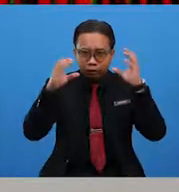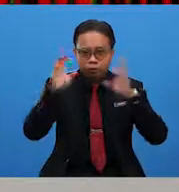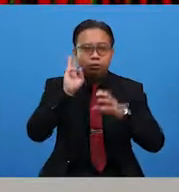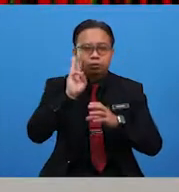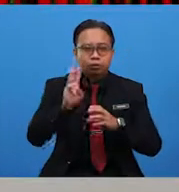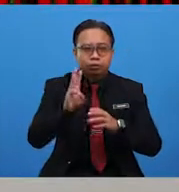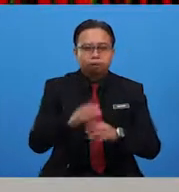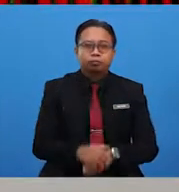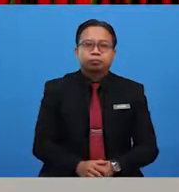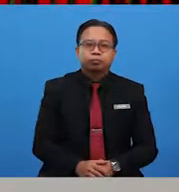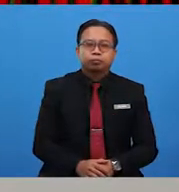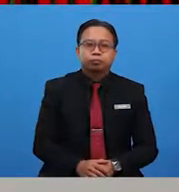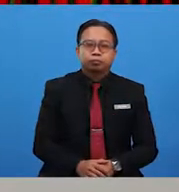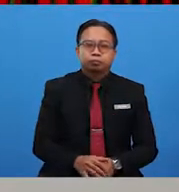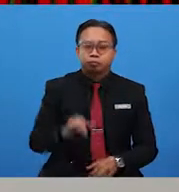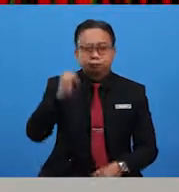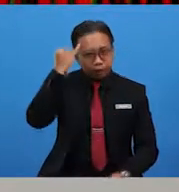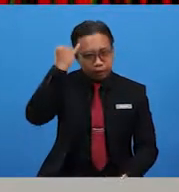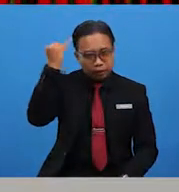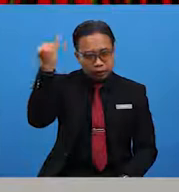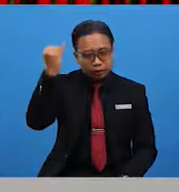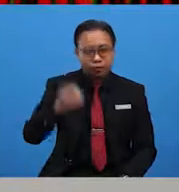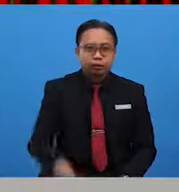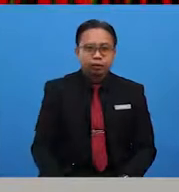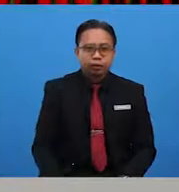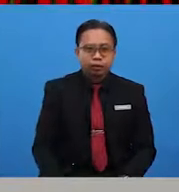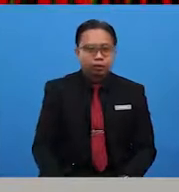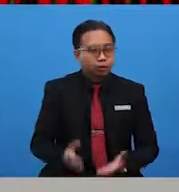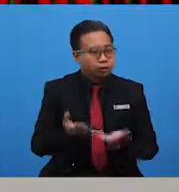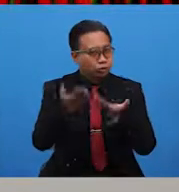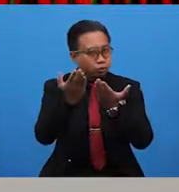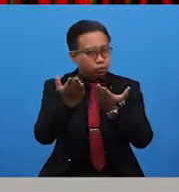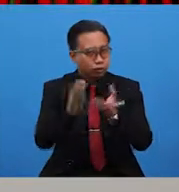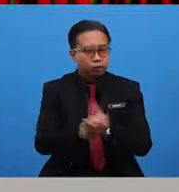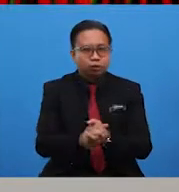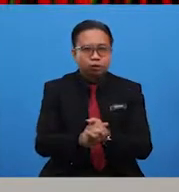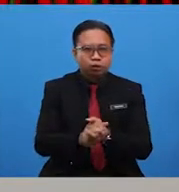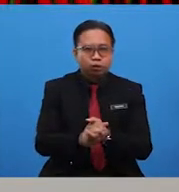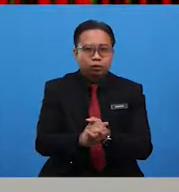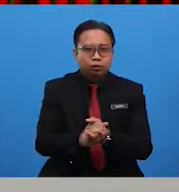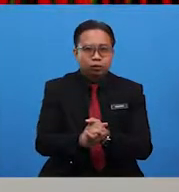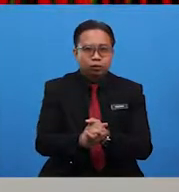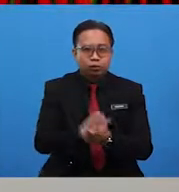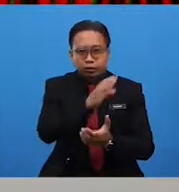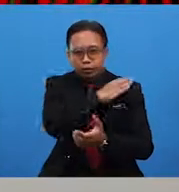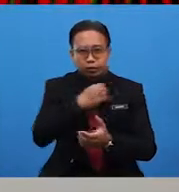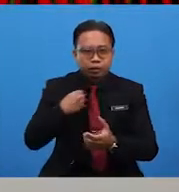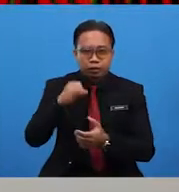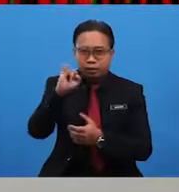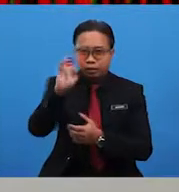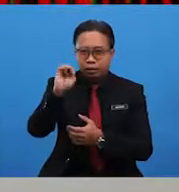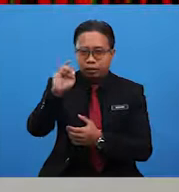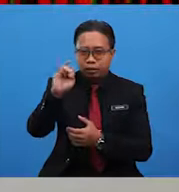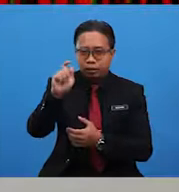pelajar-pelajar akhirnya ialah idealisasi representasi stylish asli dan